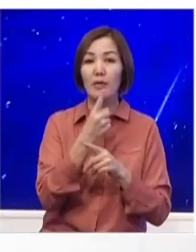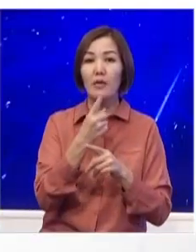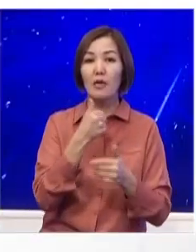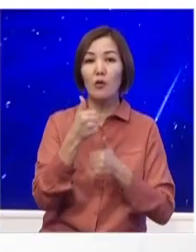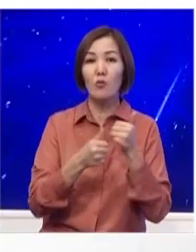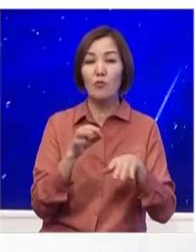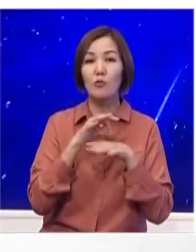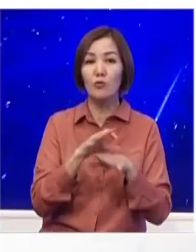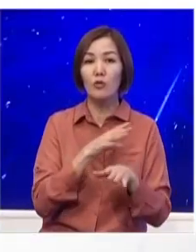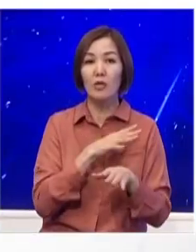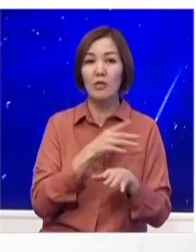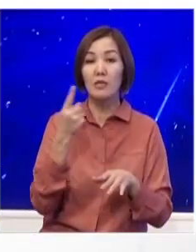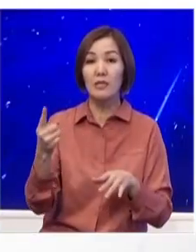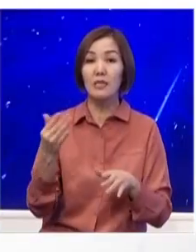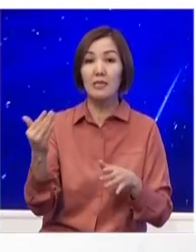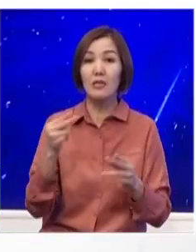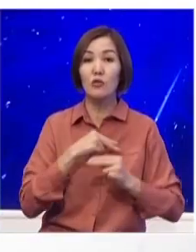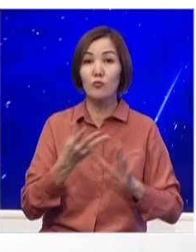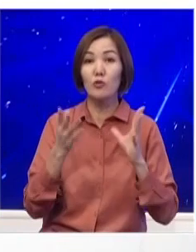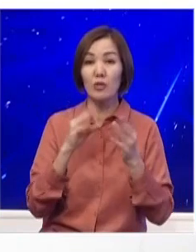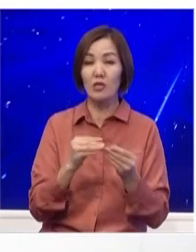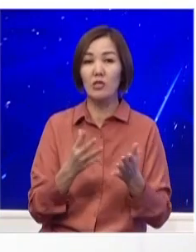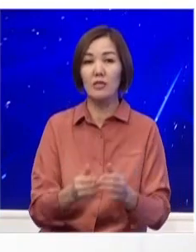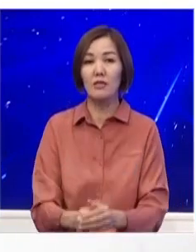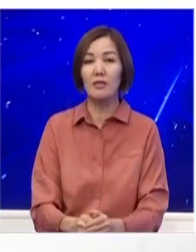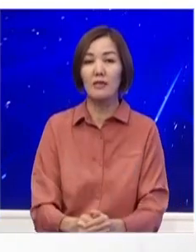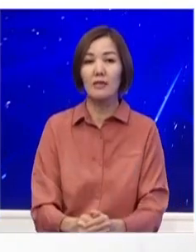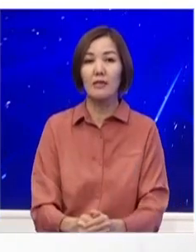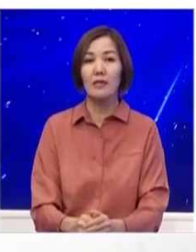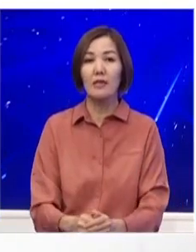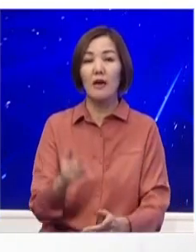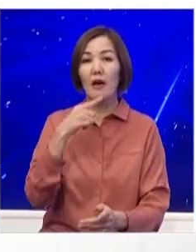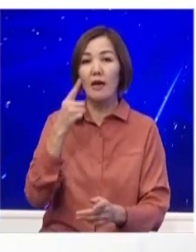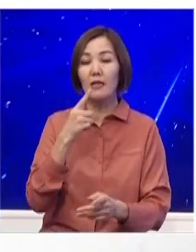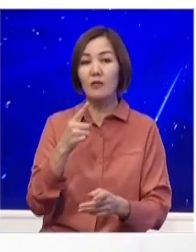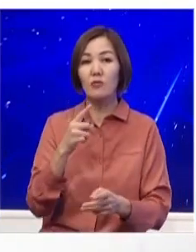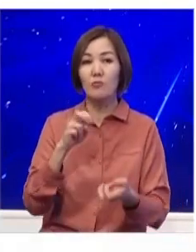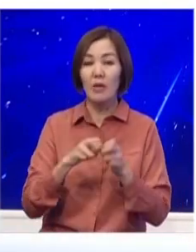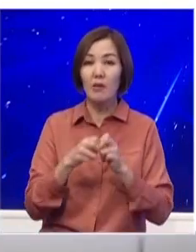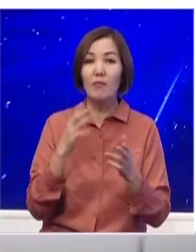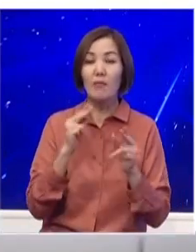бойынша. Міне, сіздердің жұмыстарыңыздың показателі көрсеткіші осында. Ана кісілердің айтқан сөзінің жаны бар.